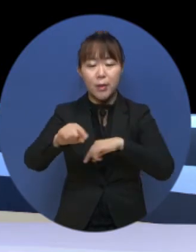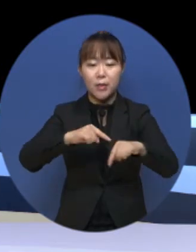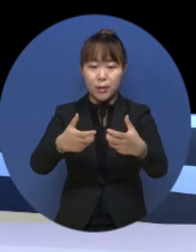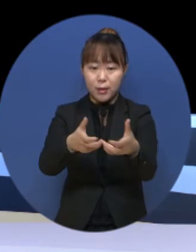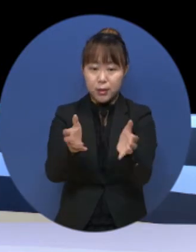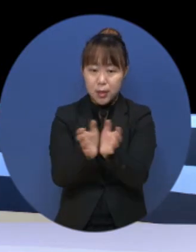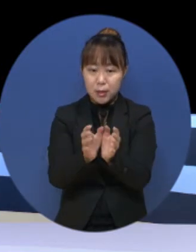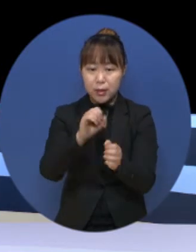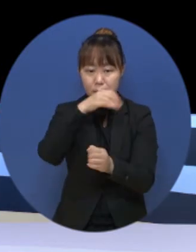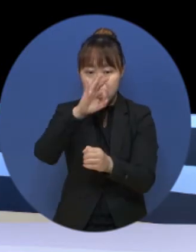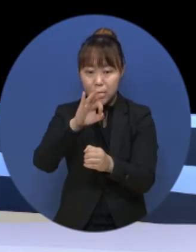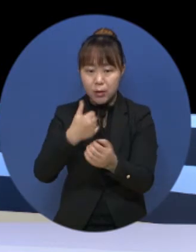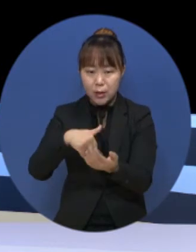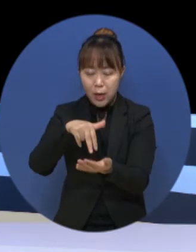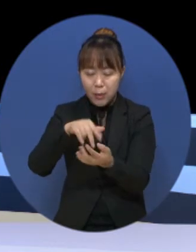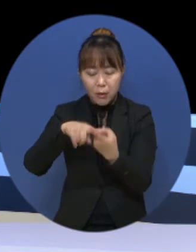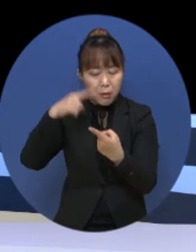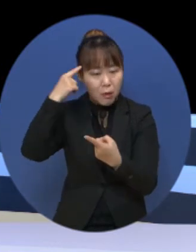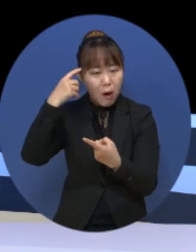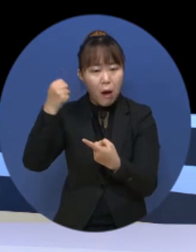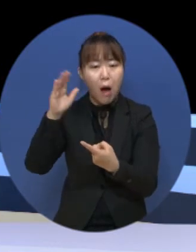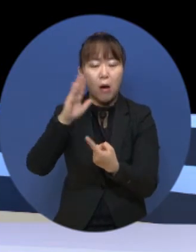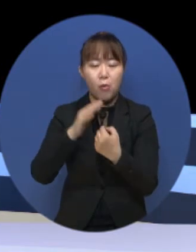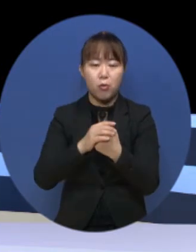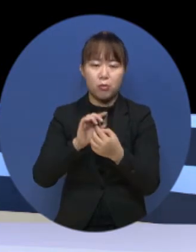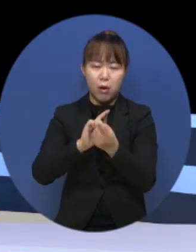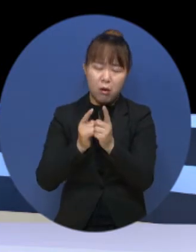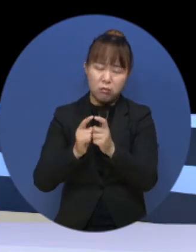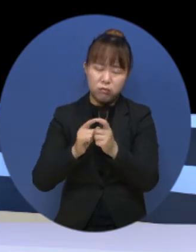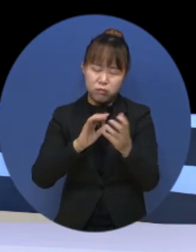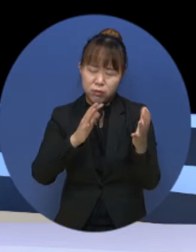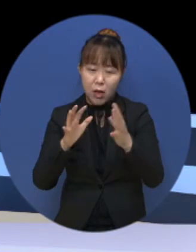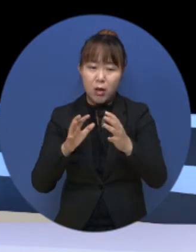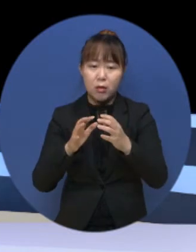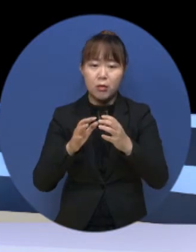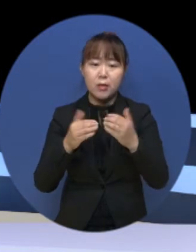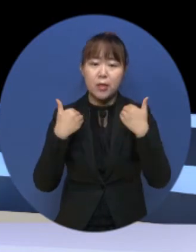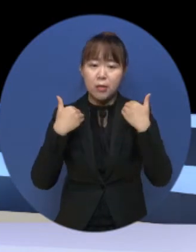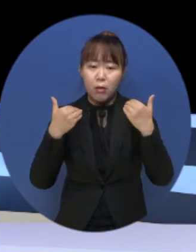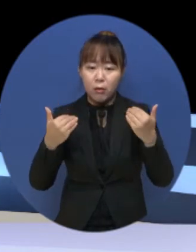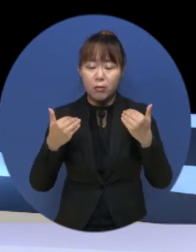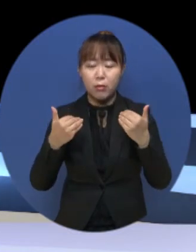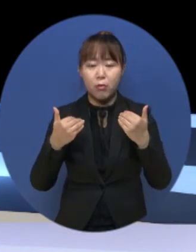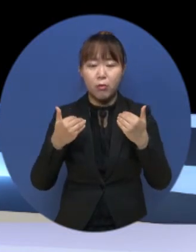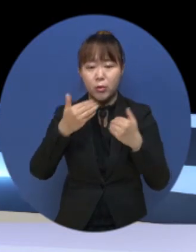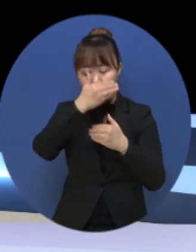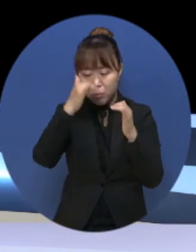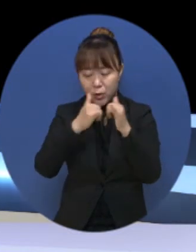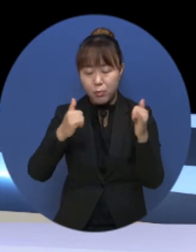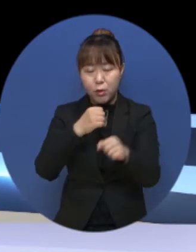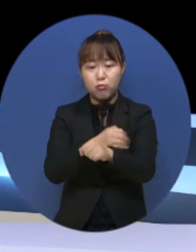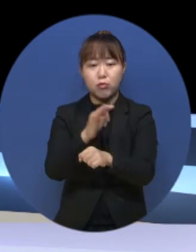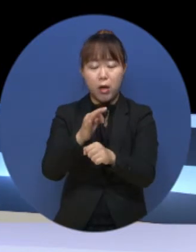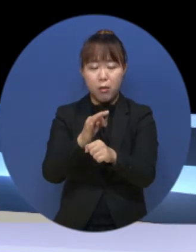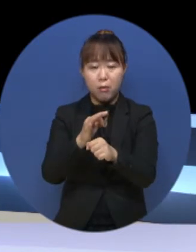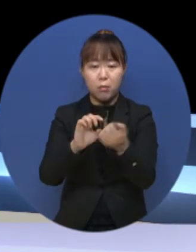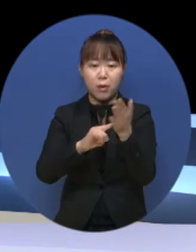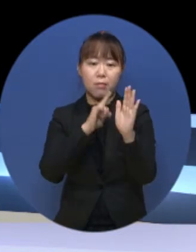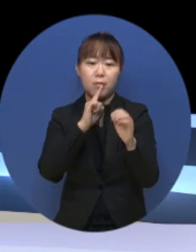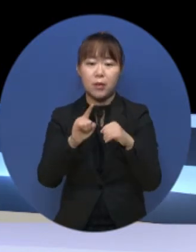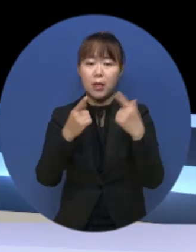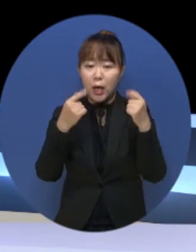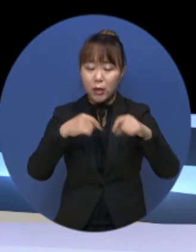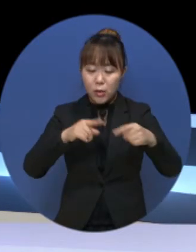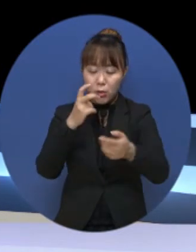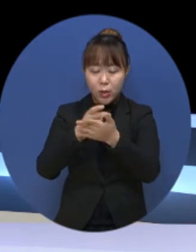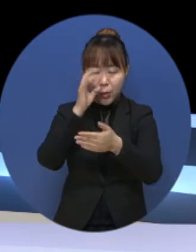지자체에서는 재정자립도를 생각지도 않고 앞다투어 청년수당 등을 내세우고 있는 것입니다. 이런 포퓰리즘